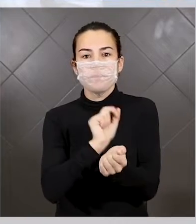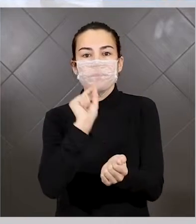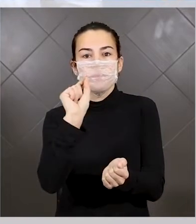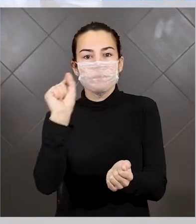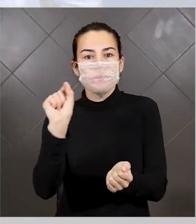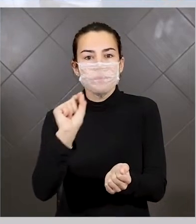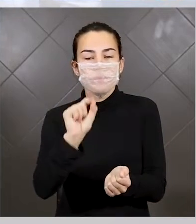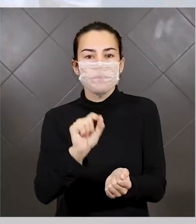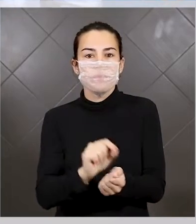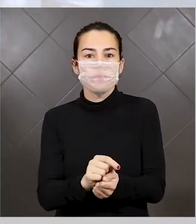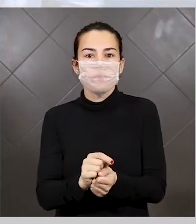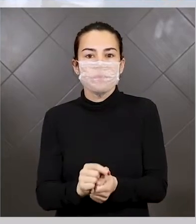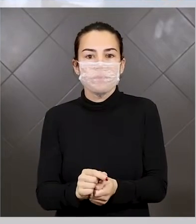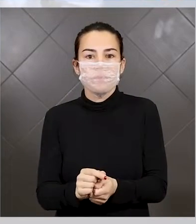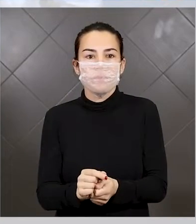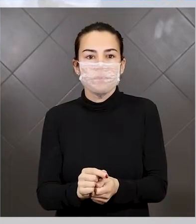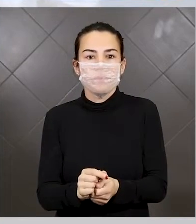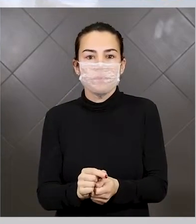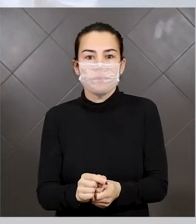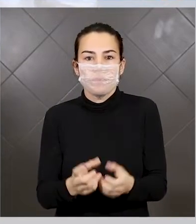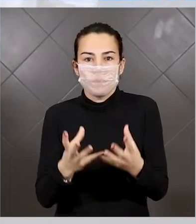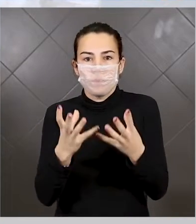que el propi suc penetri bé i mulli bé